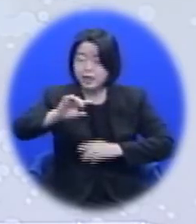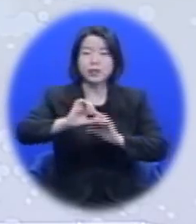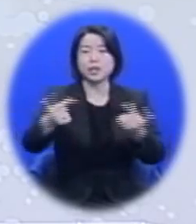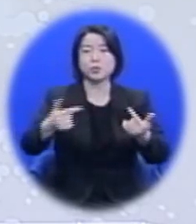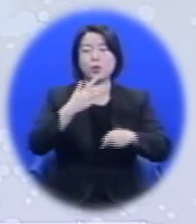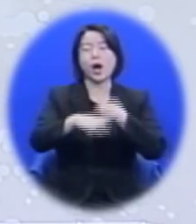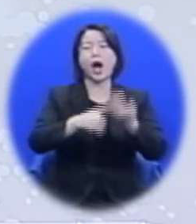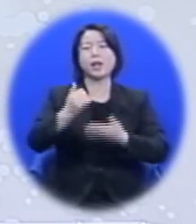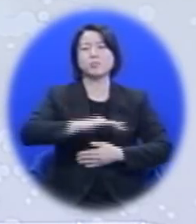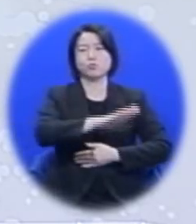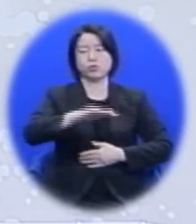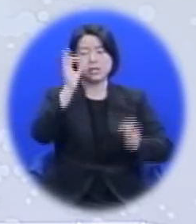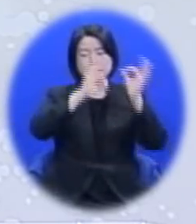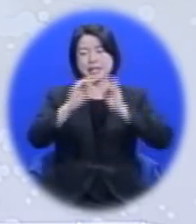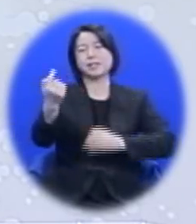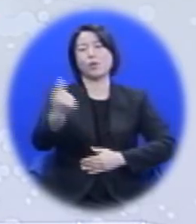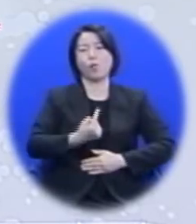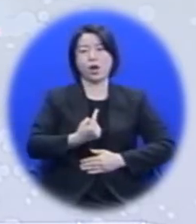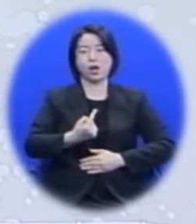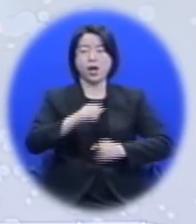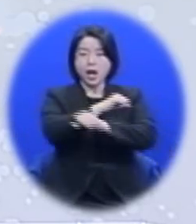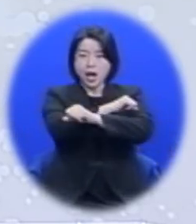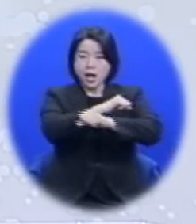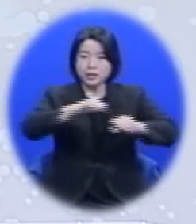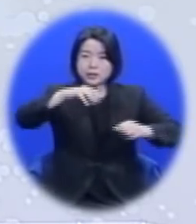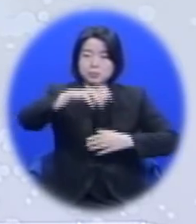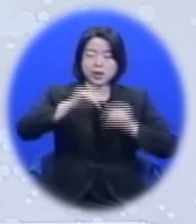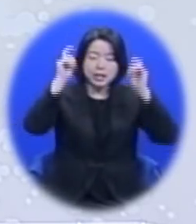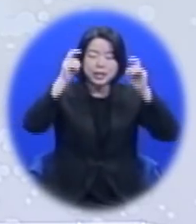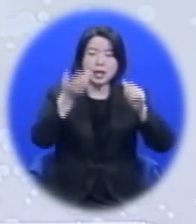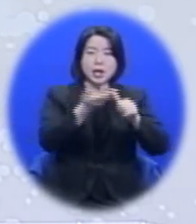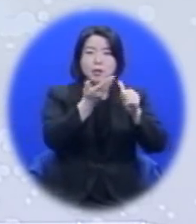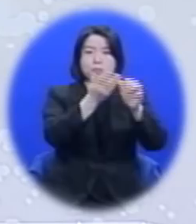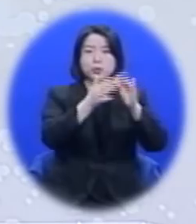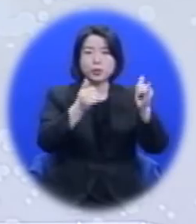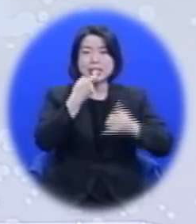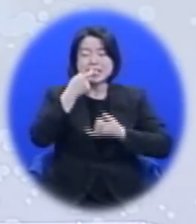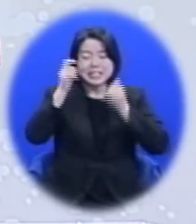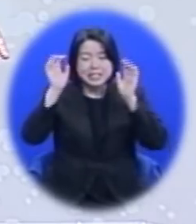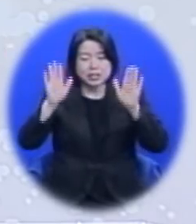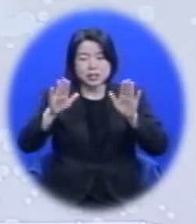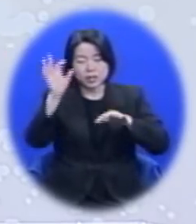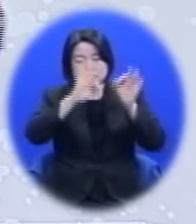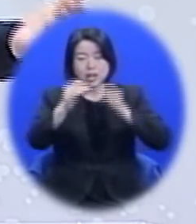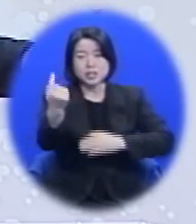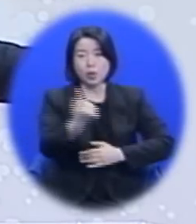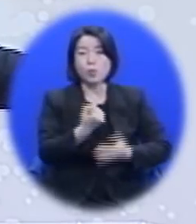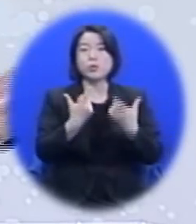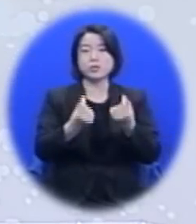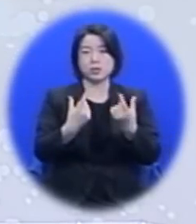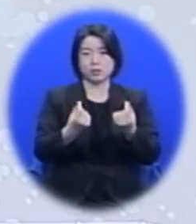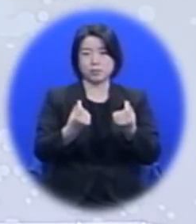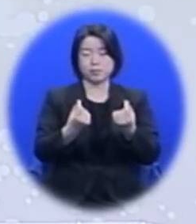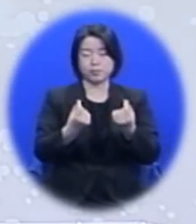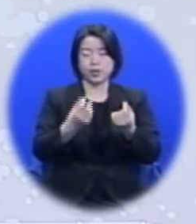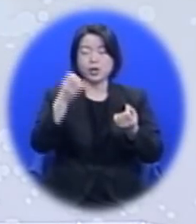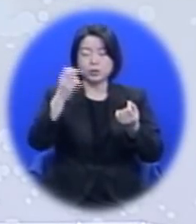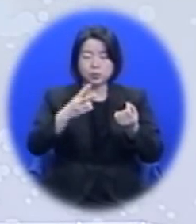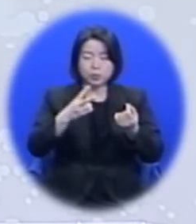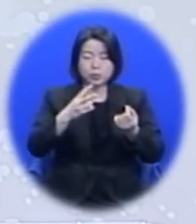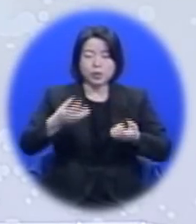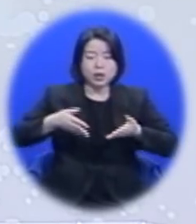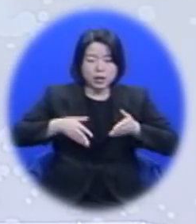우리를 찾아오세요. 들판에 있는 목동들에게 천사들이 찾아온 것처럼, 그리고 성탄의 소식을 전해준